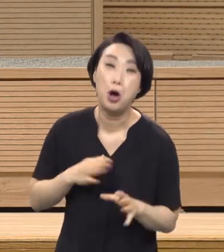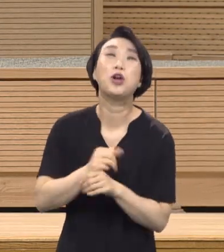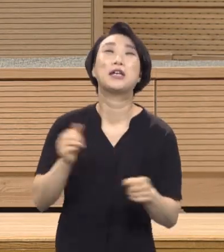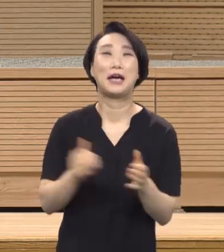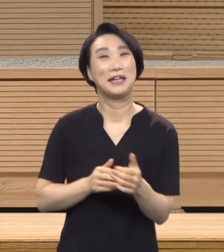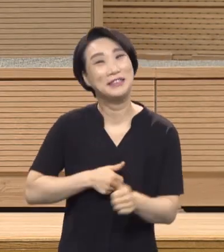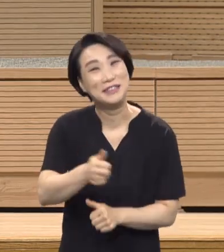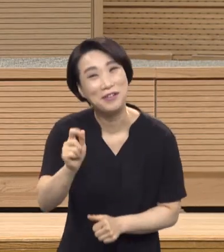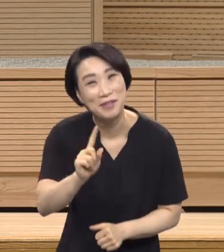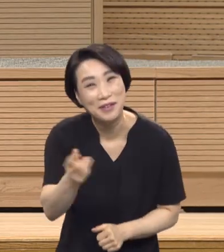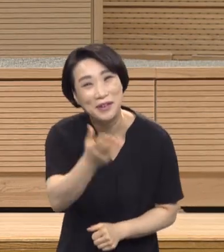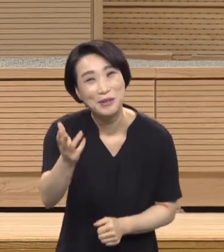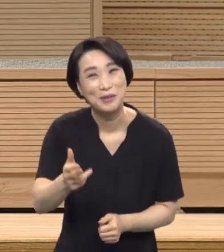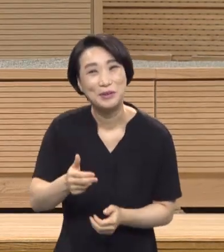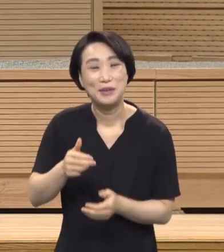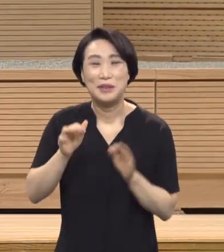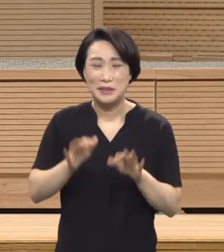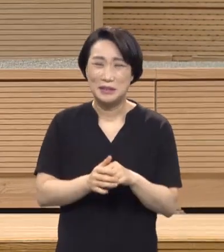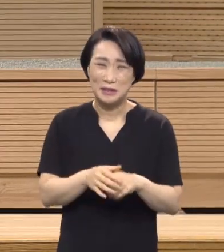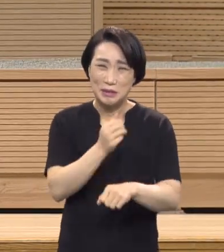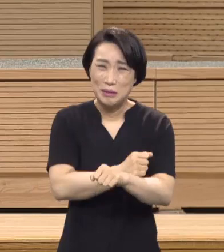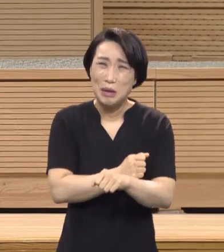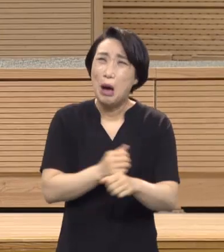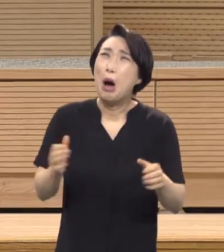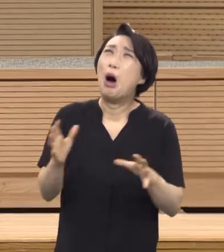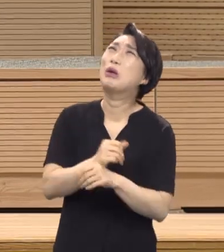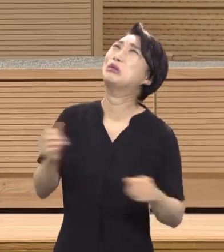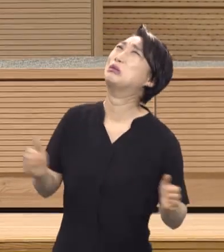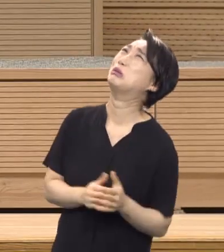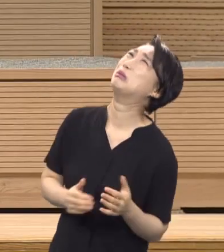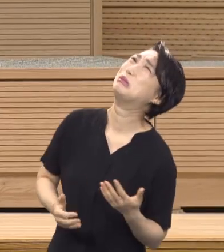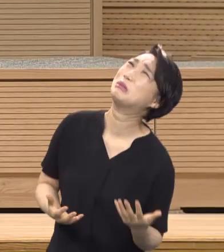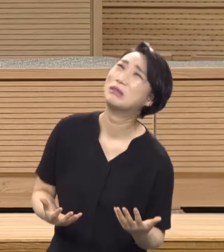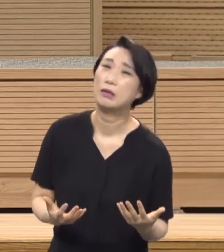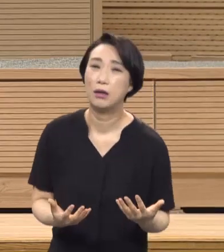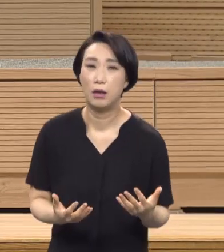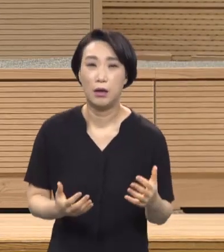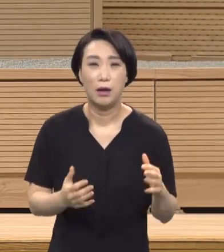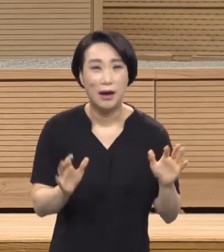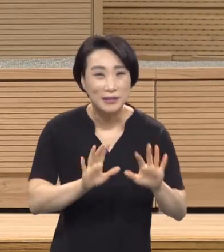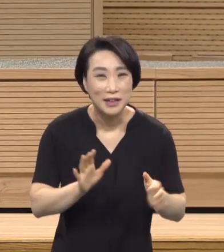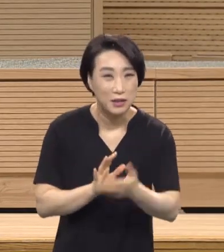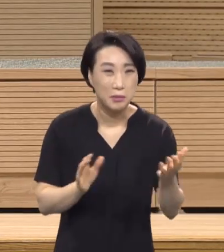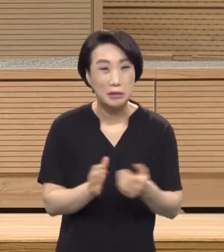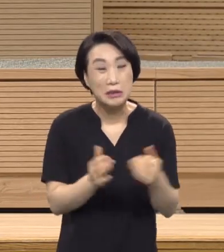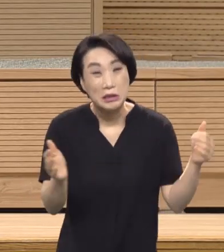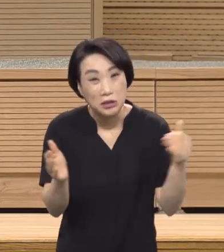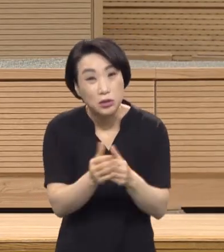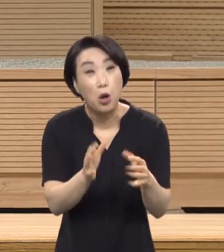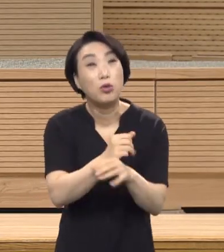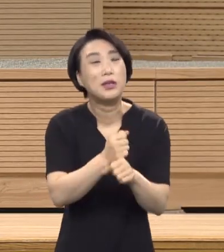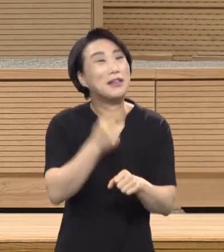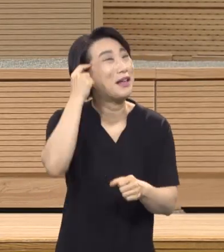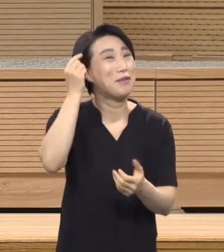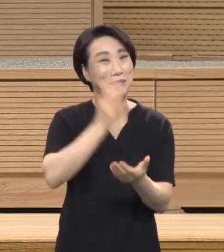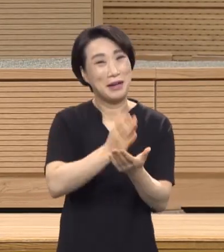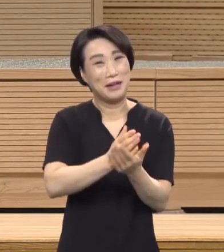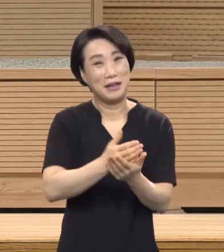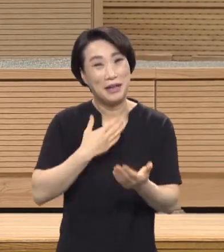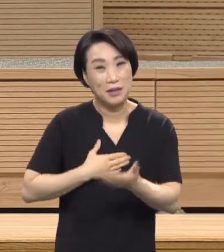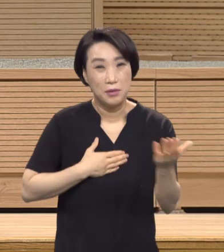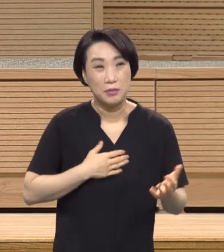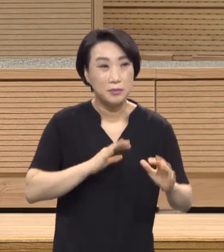언제까지 있느냐? 이 고통이 언제까지 가냐? 그거 언제 끝난다고 생각하지 마.